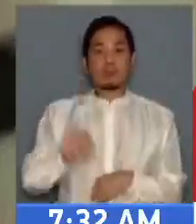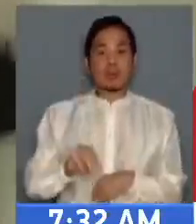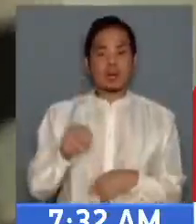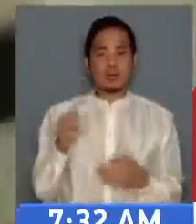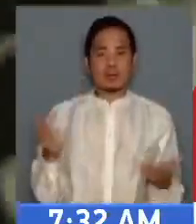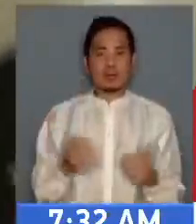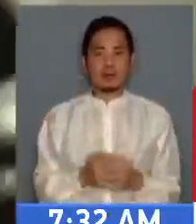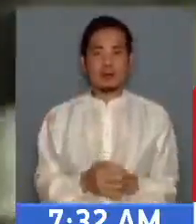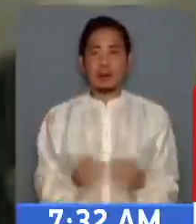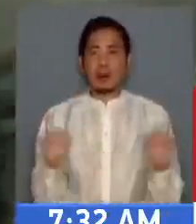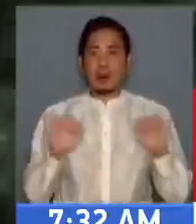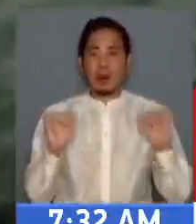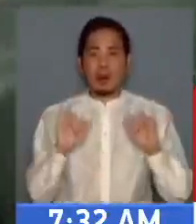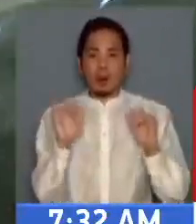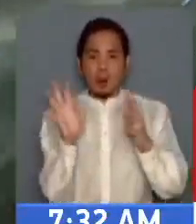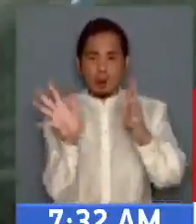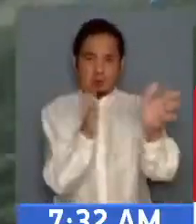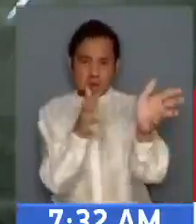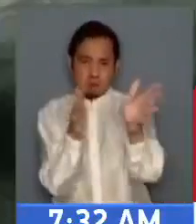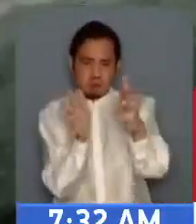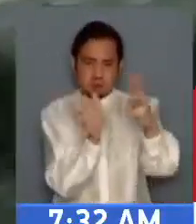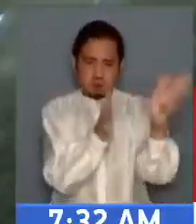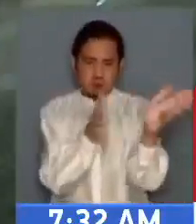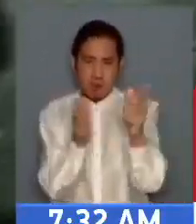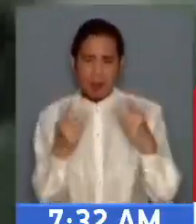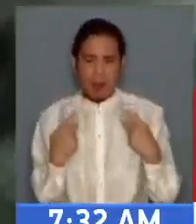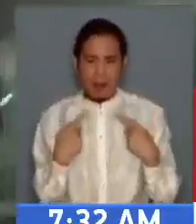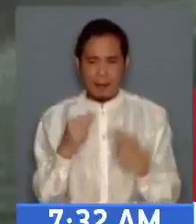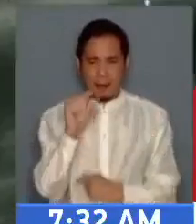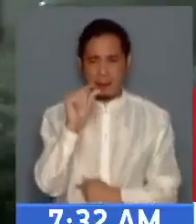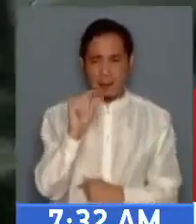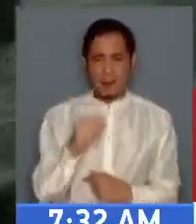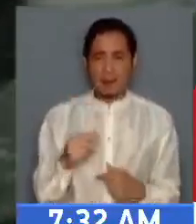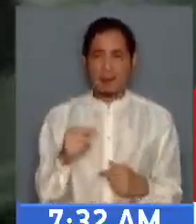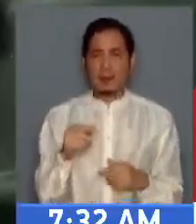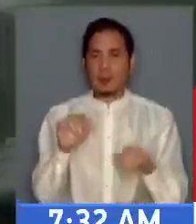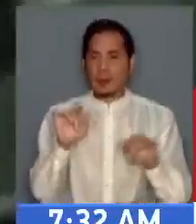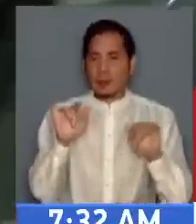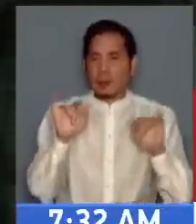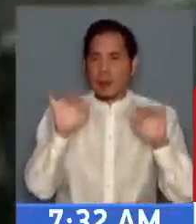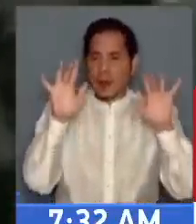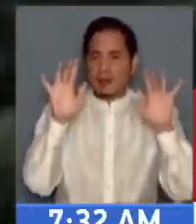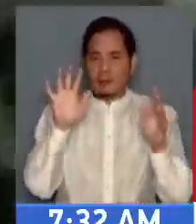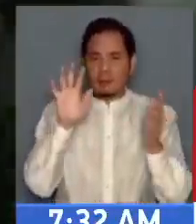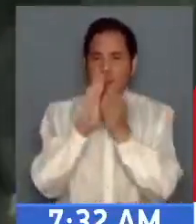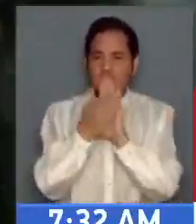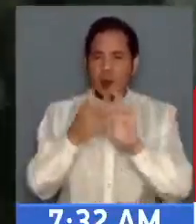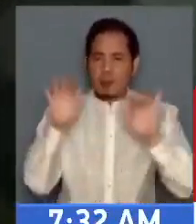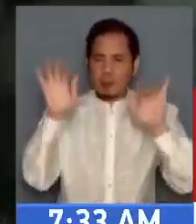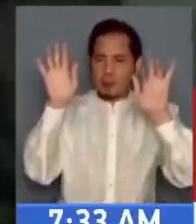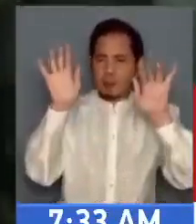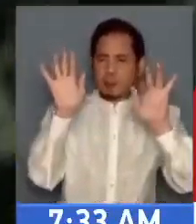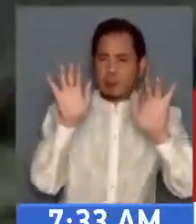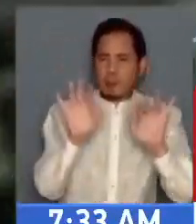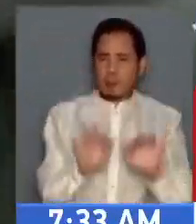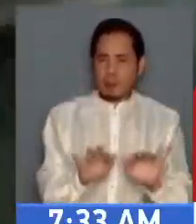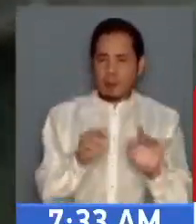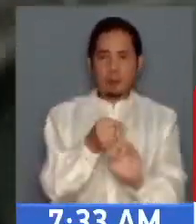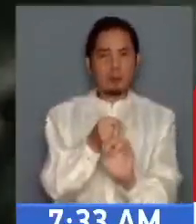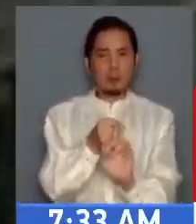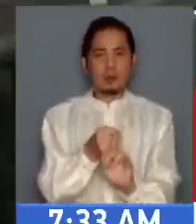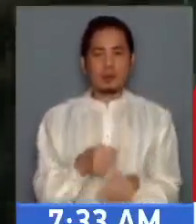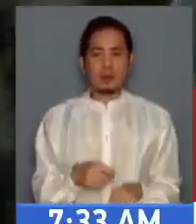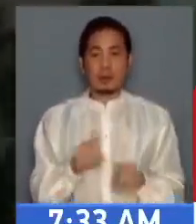na hangin. Pero may pagkakataon din namang humihina at ambon lang ang nararanasan. Dahan-dahan tuloy ang mga motorista